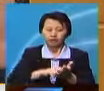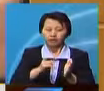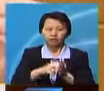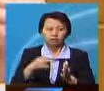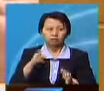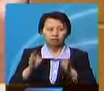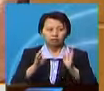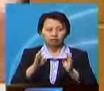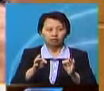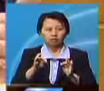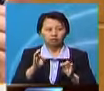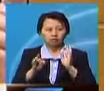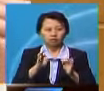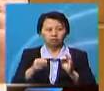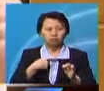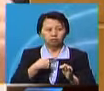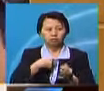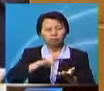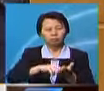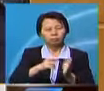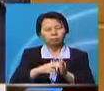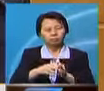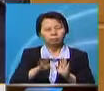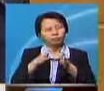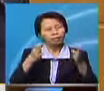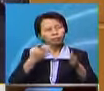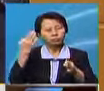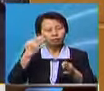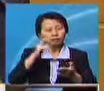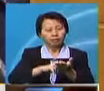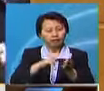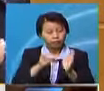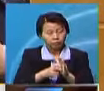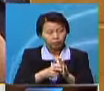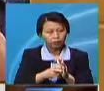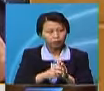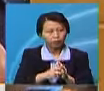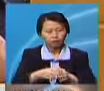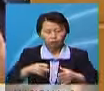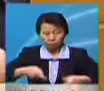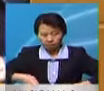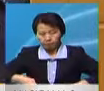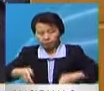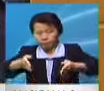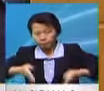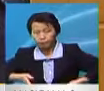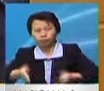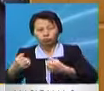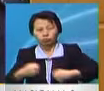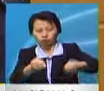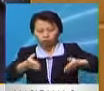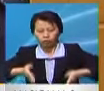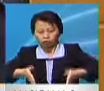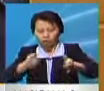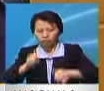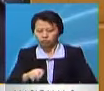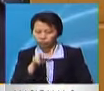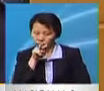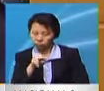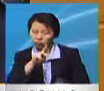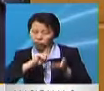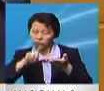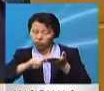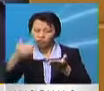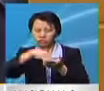lihat diterjemahkan dalam bahasa biasa ialah maknanya perparitan kita kena lihat semula